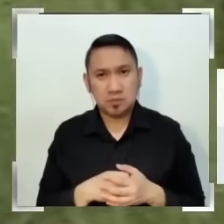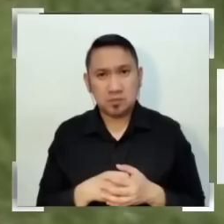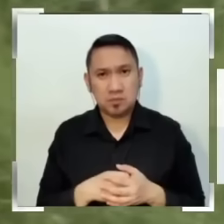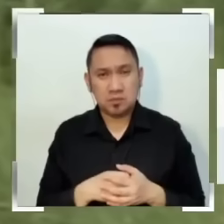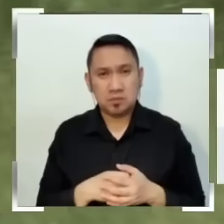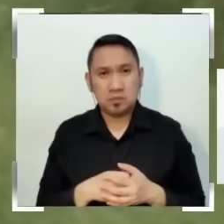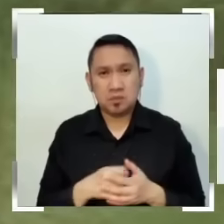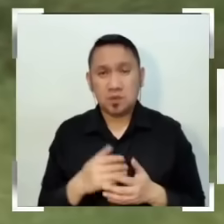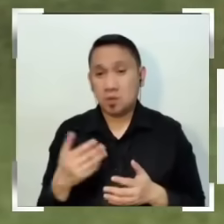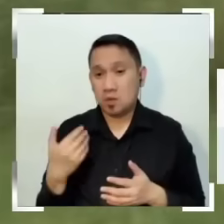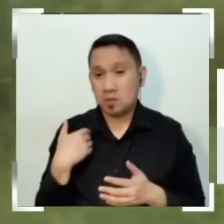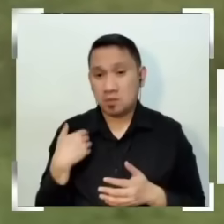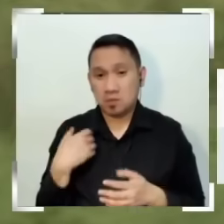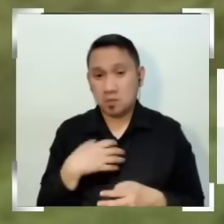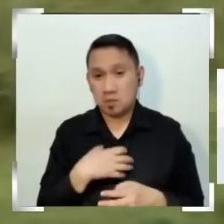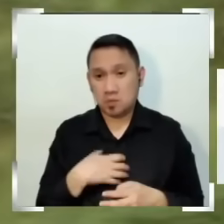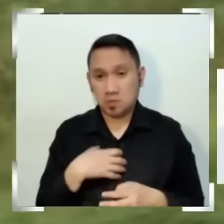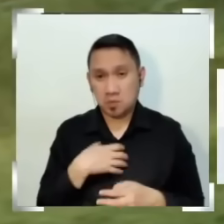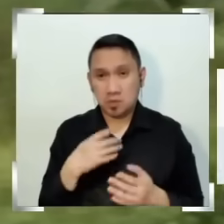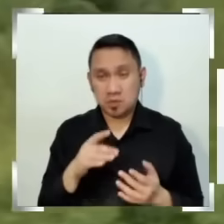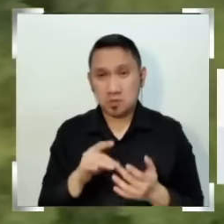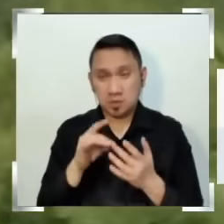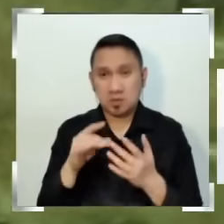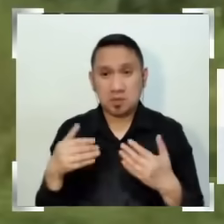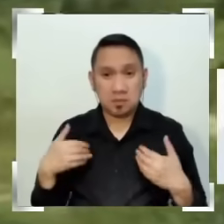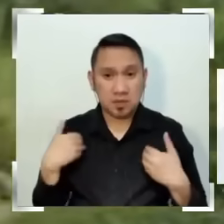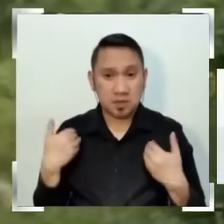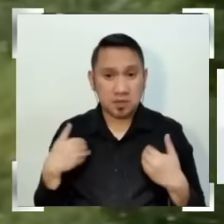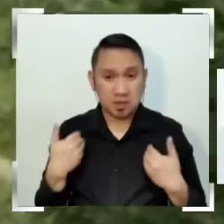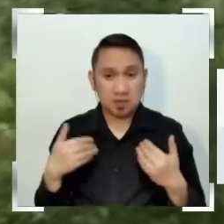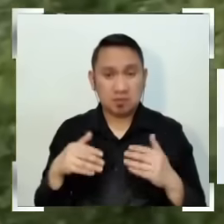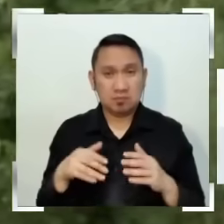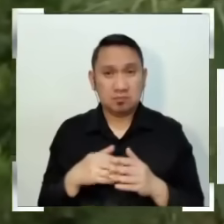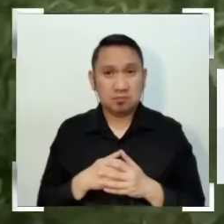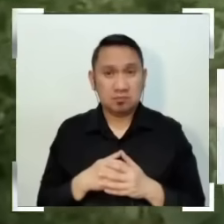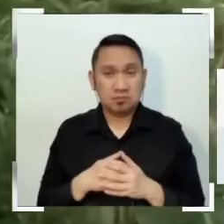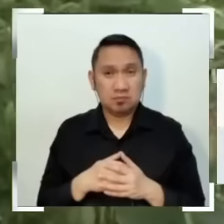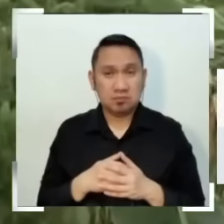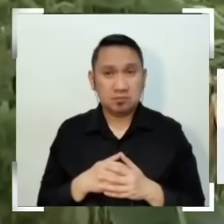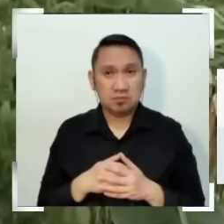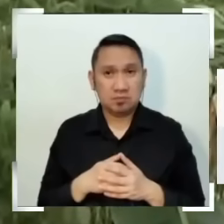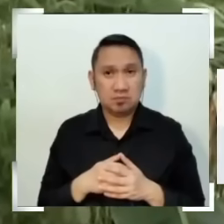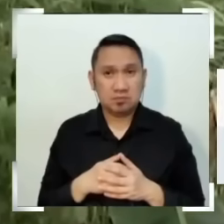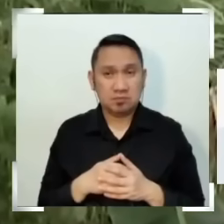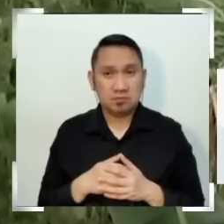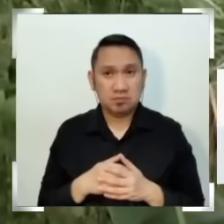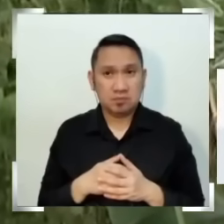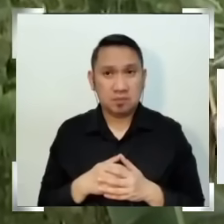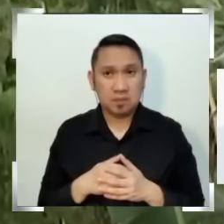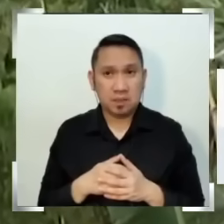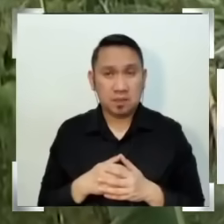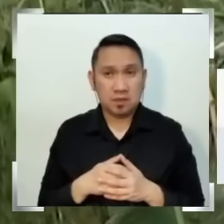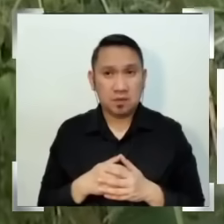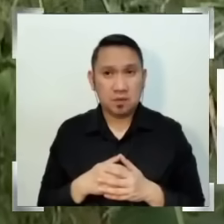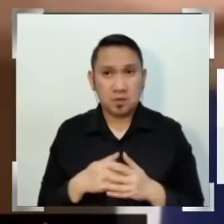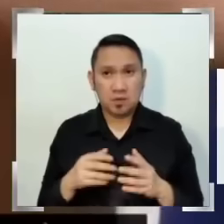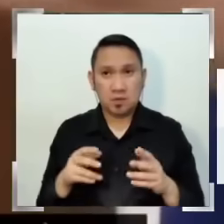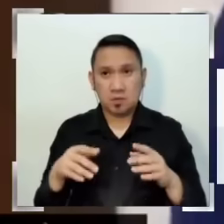sa karapatan ng mga minor de edad, no? Naka-wool talaga yung palibot daw, simitado